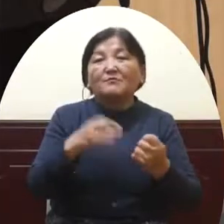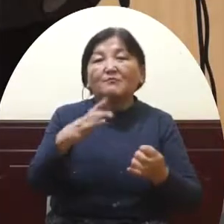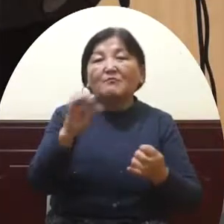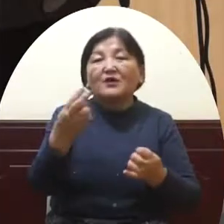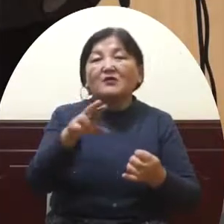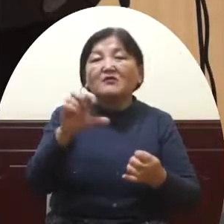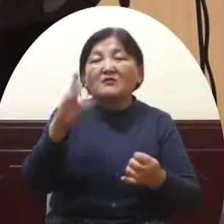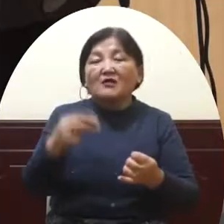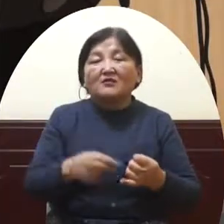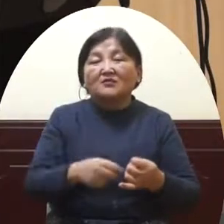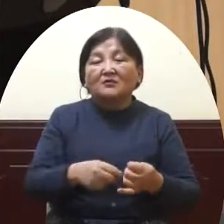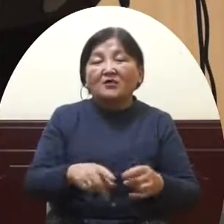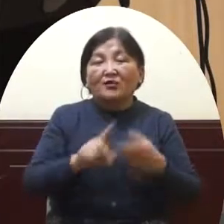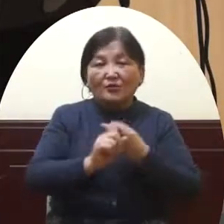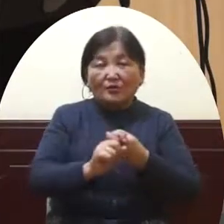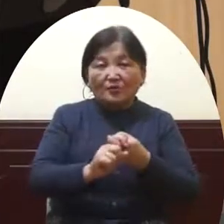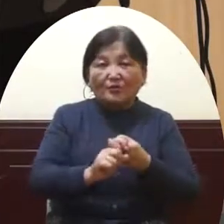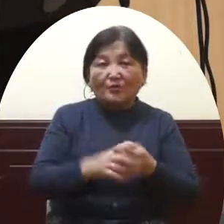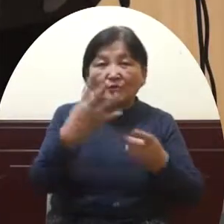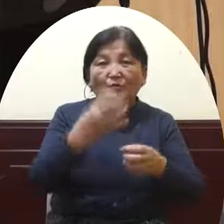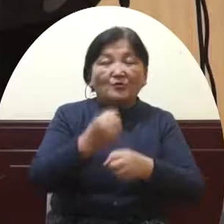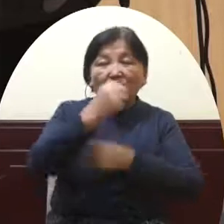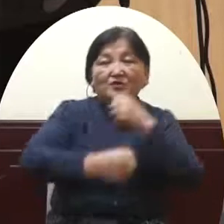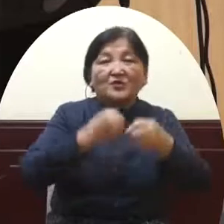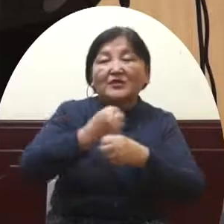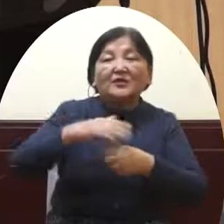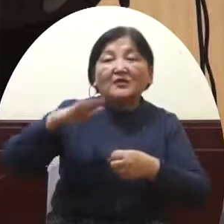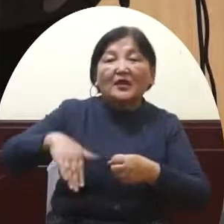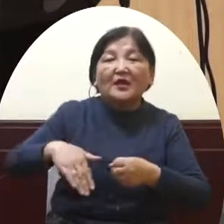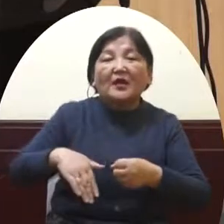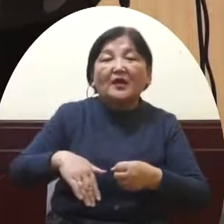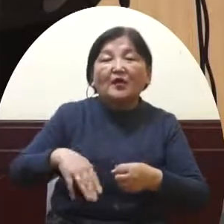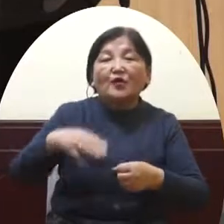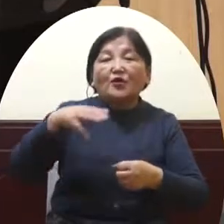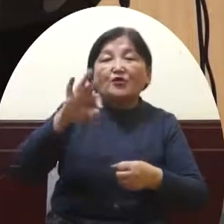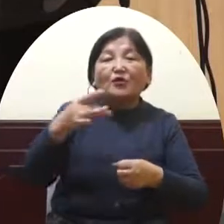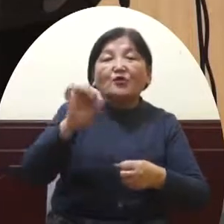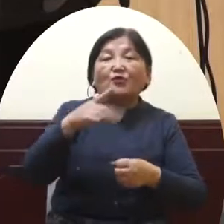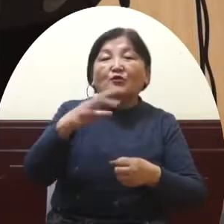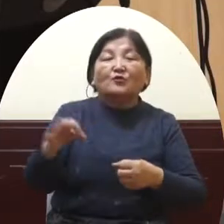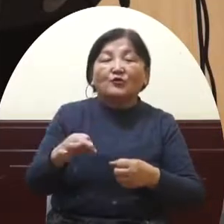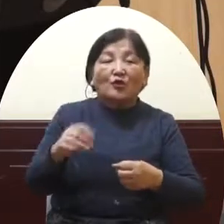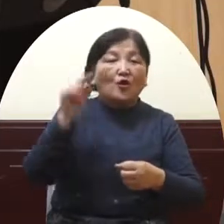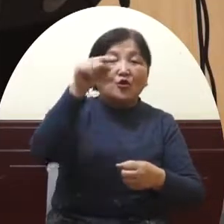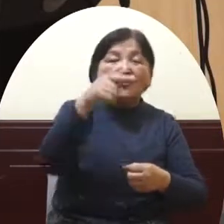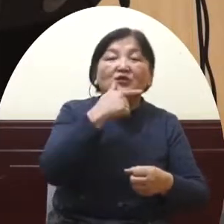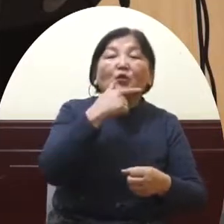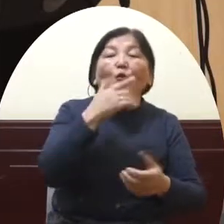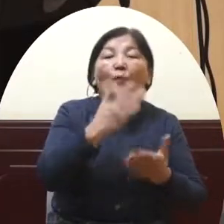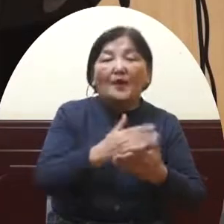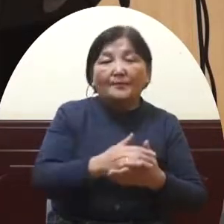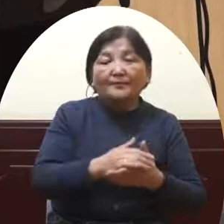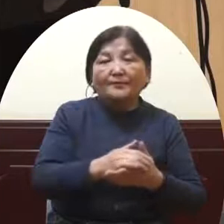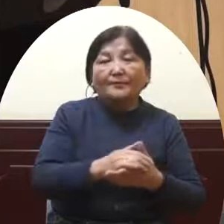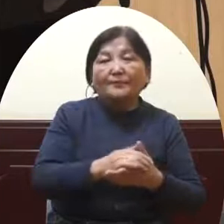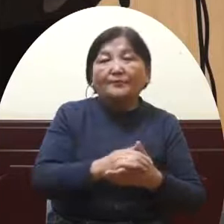даагчудаа бодоод үз. 4 жилийн дараа тойрог дээр очих нүргүй болж байгаа бид нар чинь. Уучлаарай би ярины улсад нь сонсож байгаа бах. Яагаад гэвэл бид нар